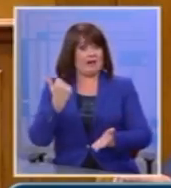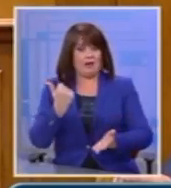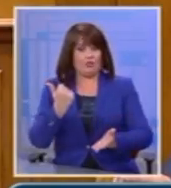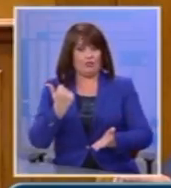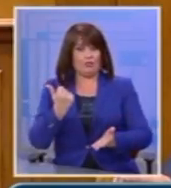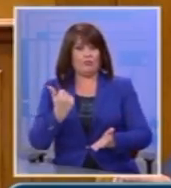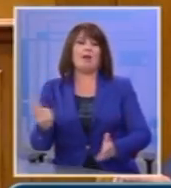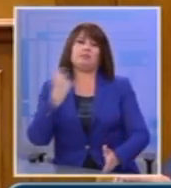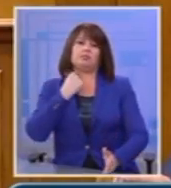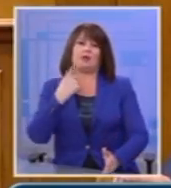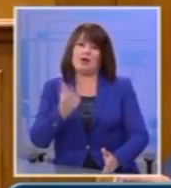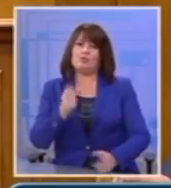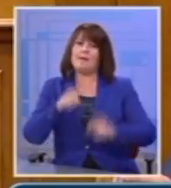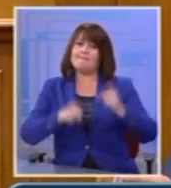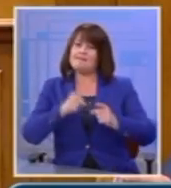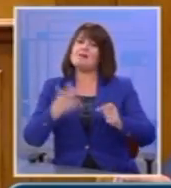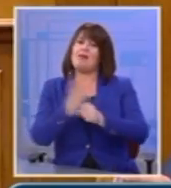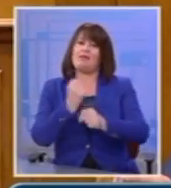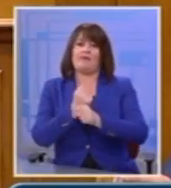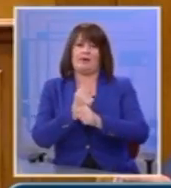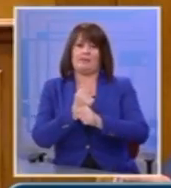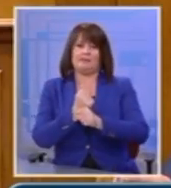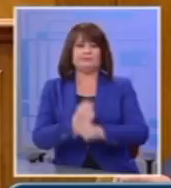είχαμε απώλειες, κερδίσαμε όμως και έδαφος.